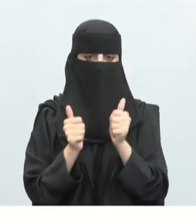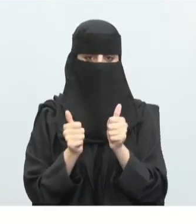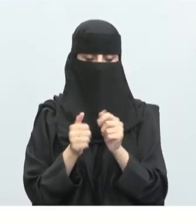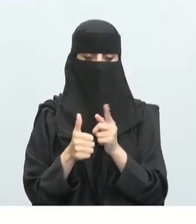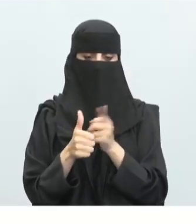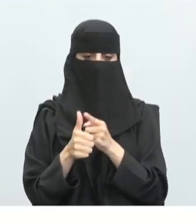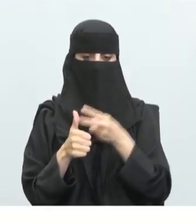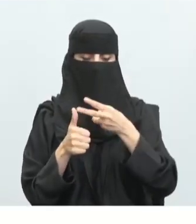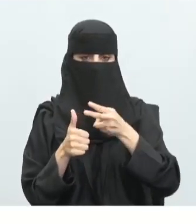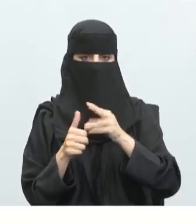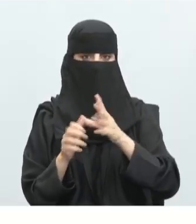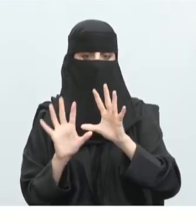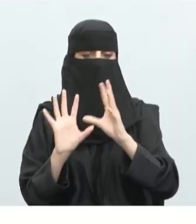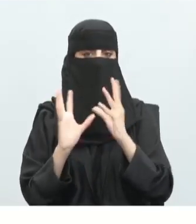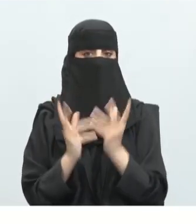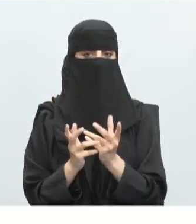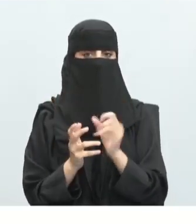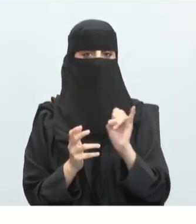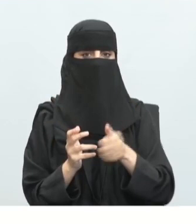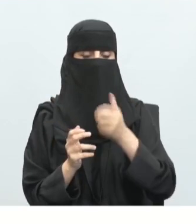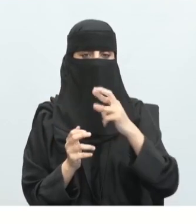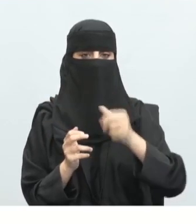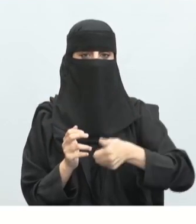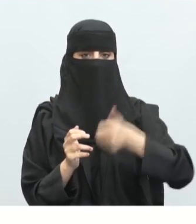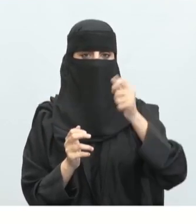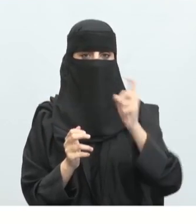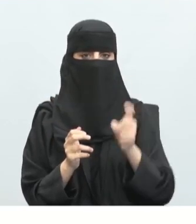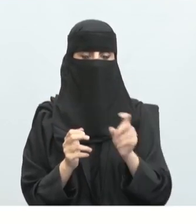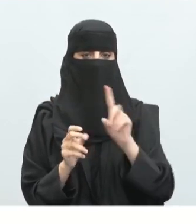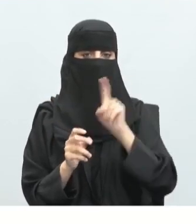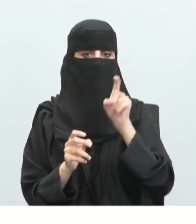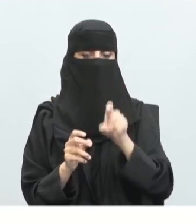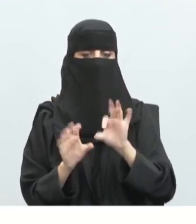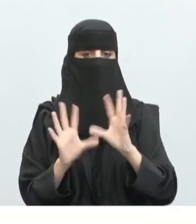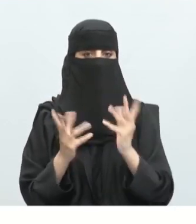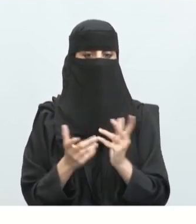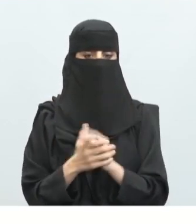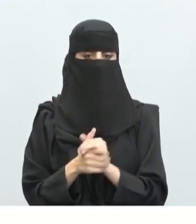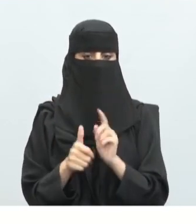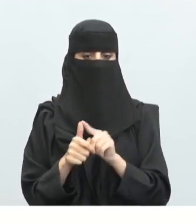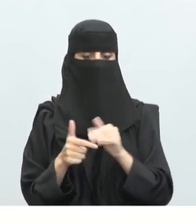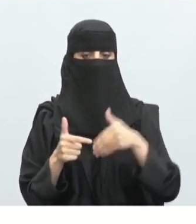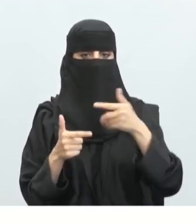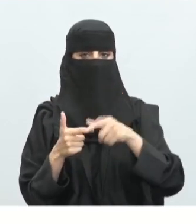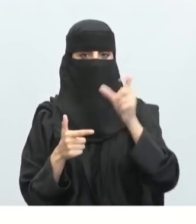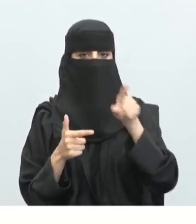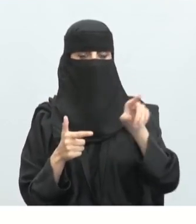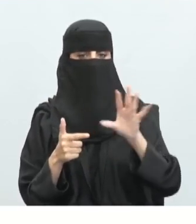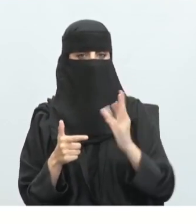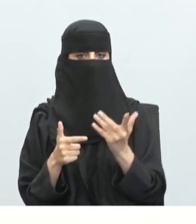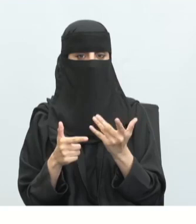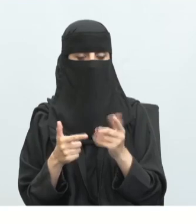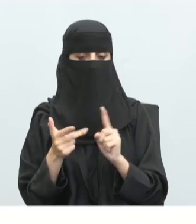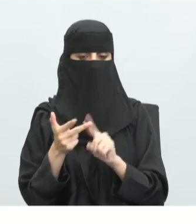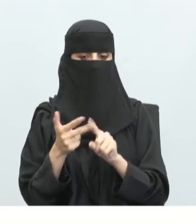بماذا وسوف نتعرف الان وثم ايضا استطيع بمن ومتى واين